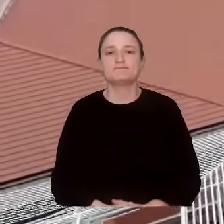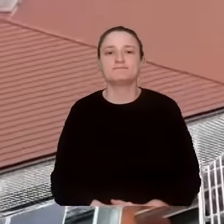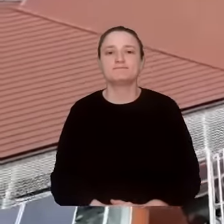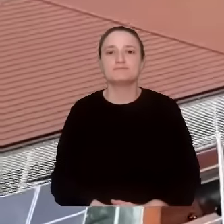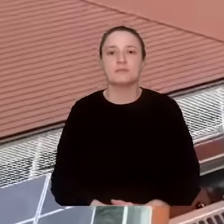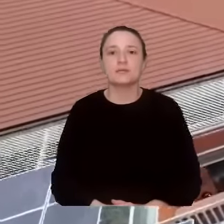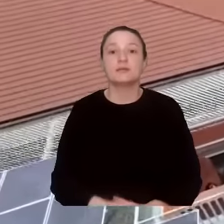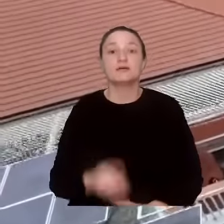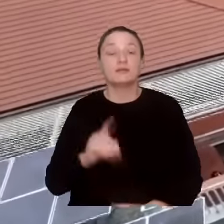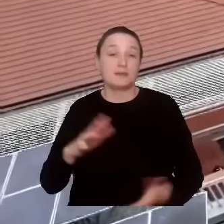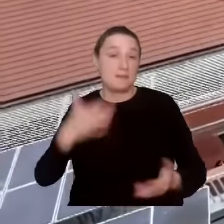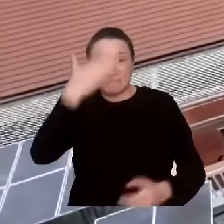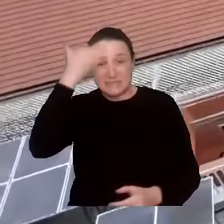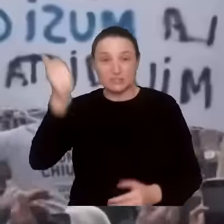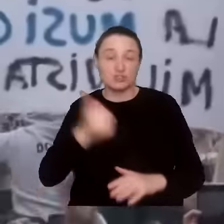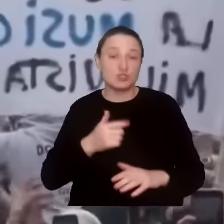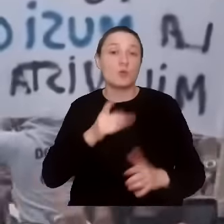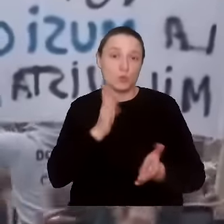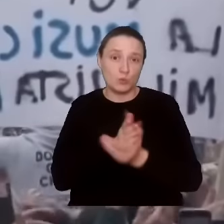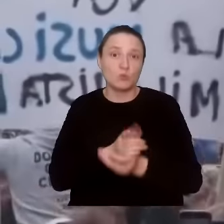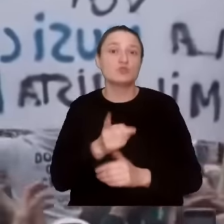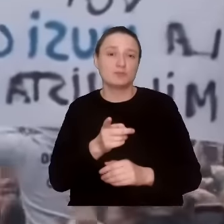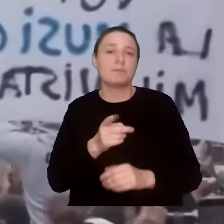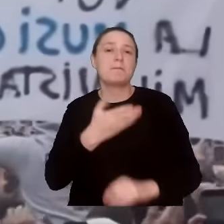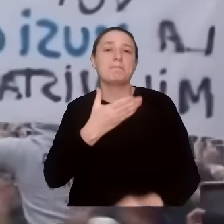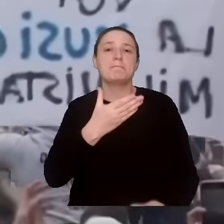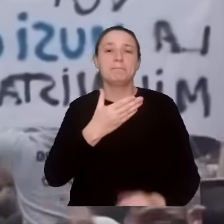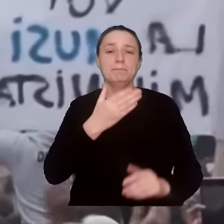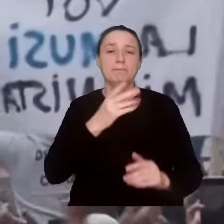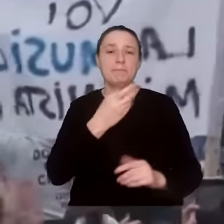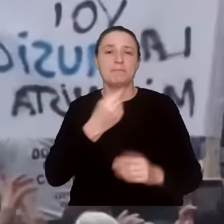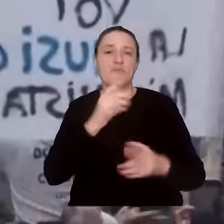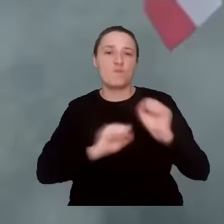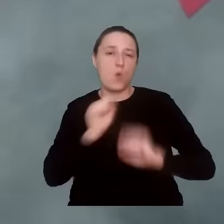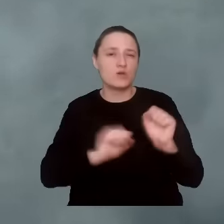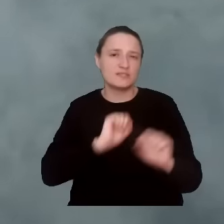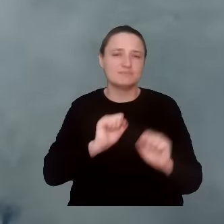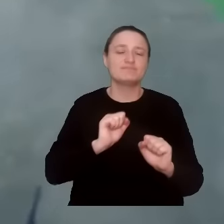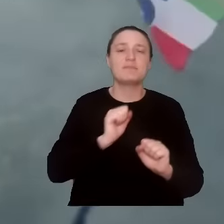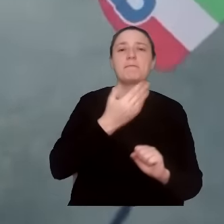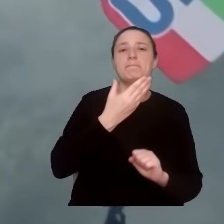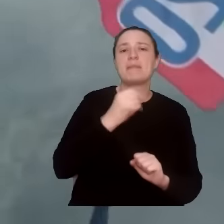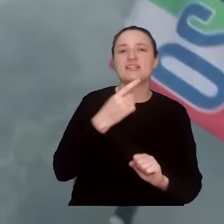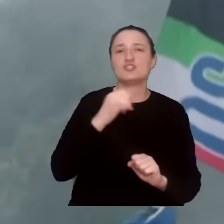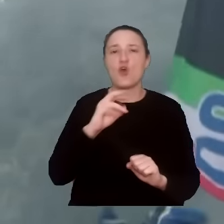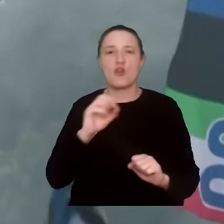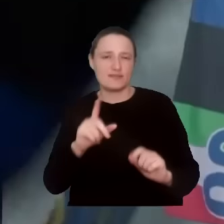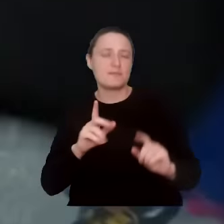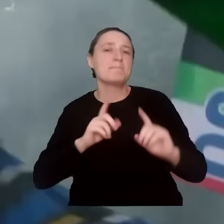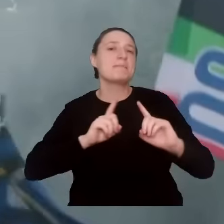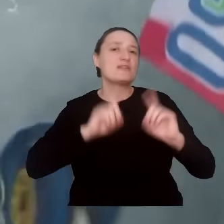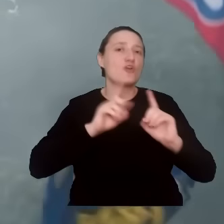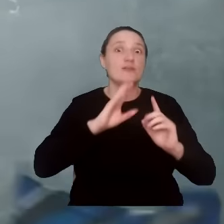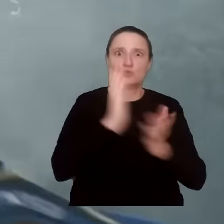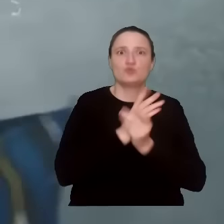zapewnienia sobie mistrzowskiego tytułu minął tydzień, kibice Interu Mediolan ani myślą o zaprzestaniu świętowania. W Mediolanie odbyła się oficjalna feta, podczas